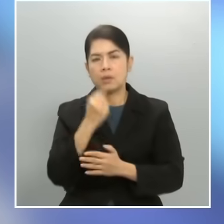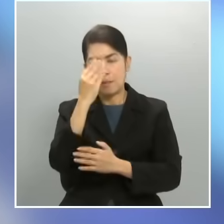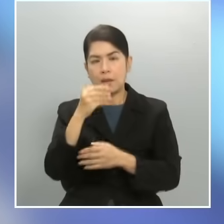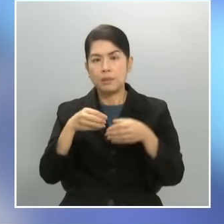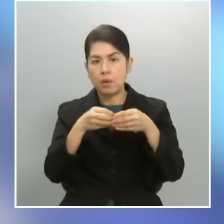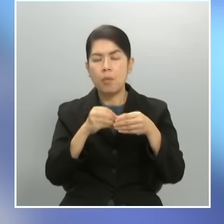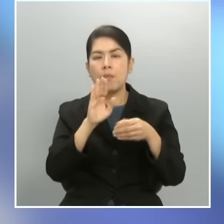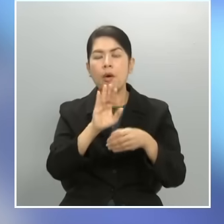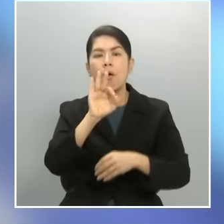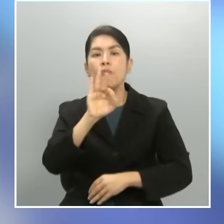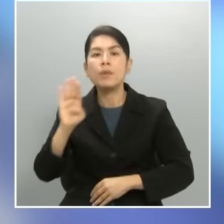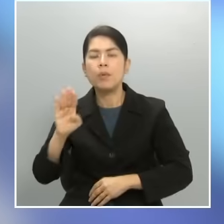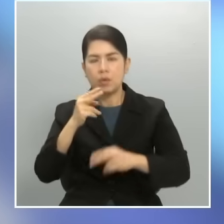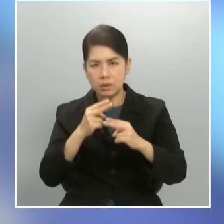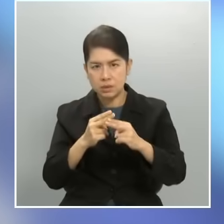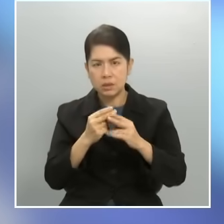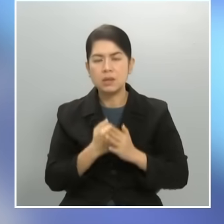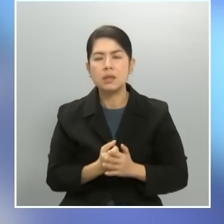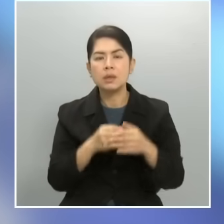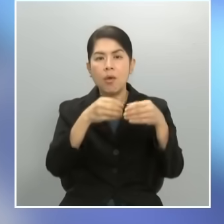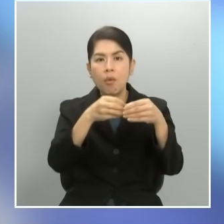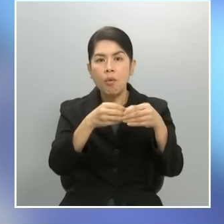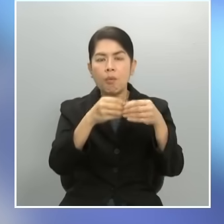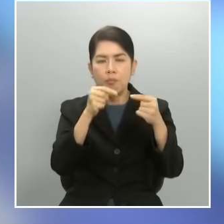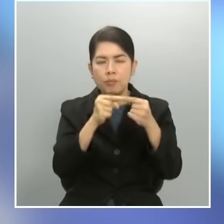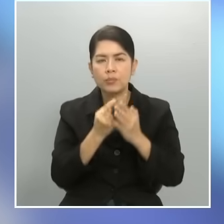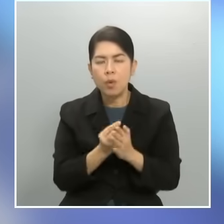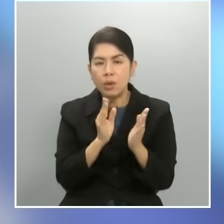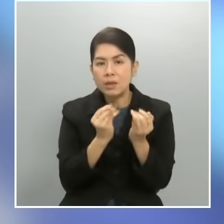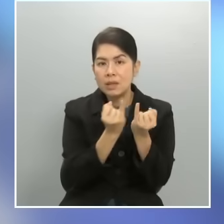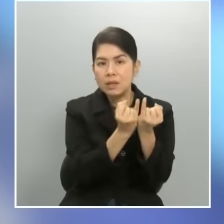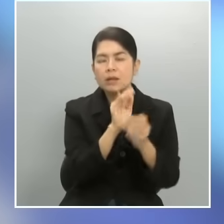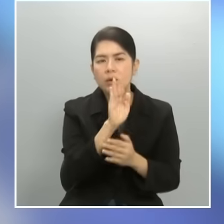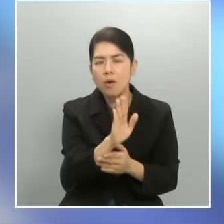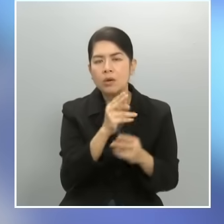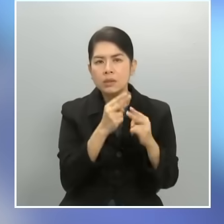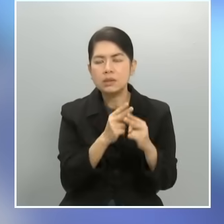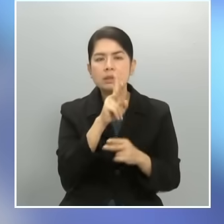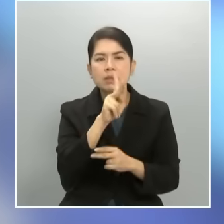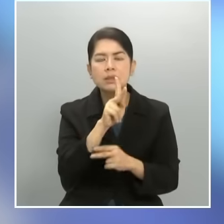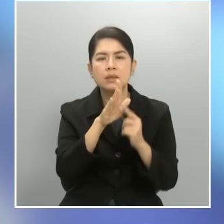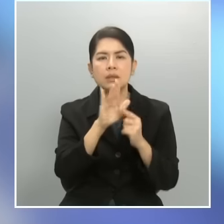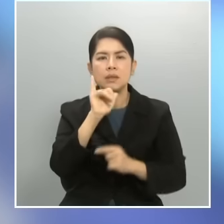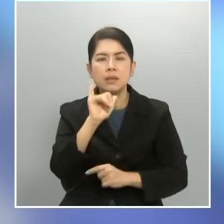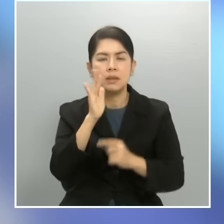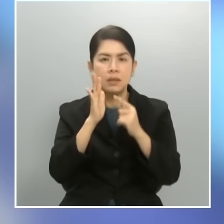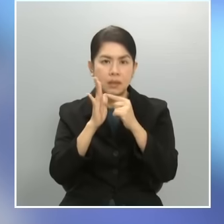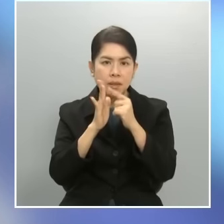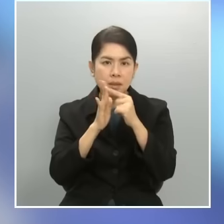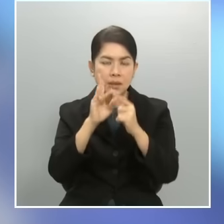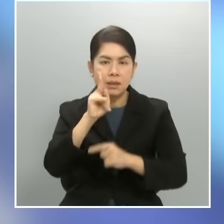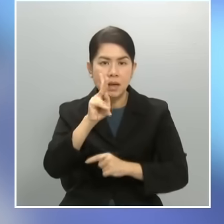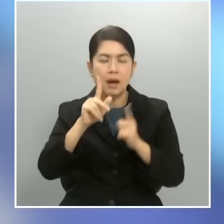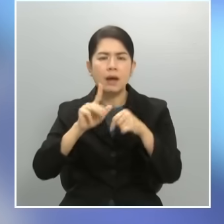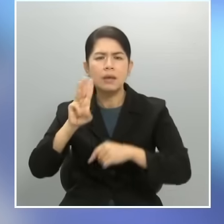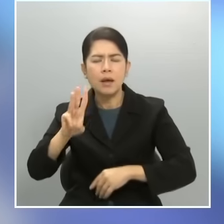Facebookชื่อว่าลูกศิษย์ครูกายแก้วบรมครูผู้เรืองเวชเรื่องราวชวนแตกตื่นตกใจนะครับหลังมีสมาชิกหลายคนพูด